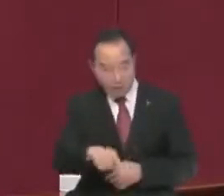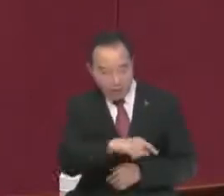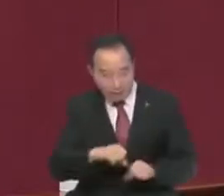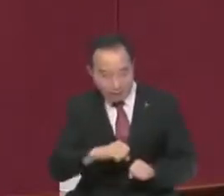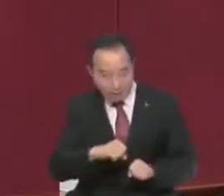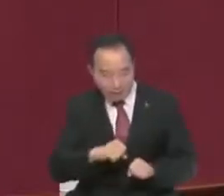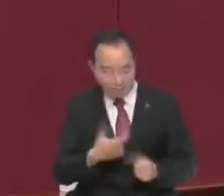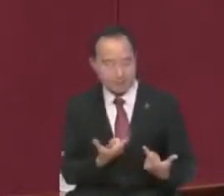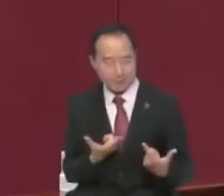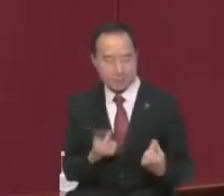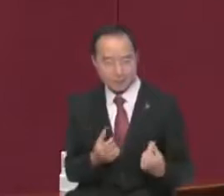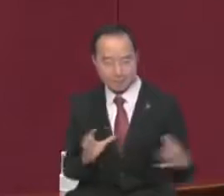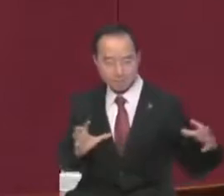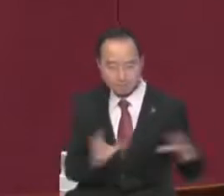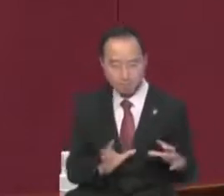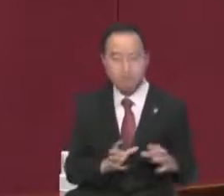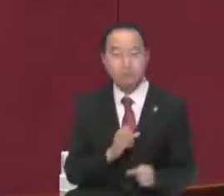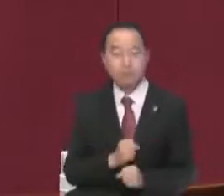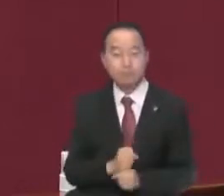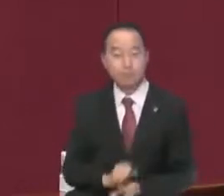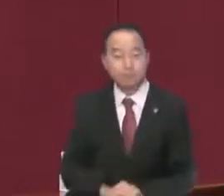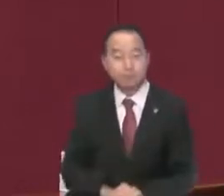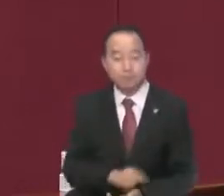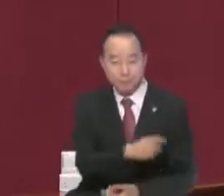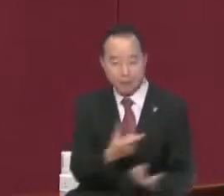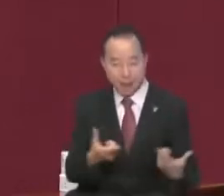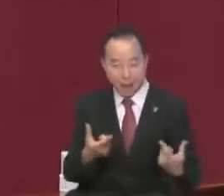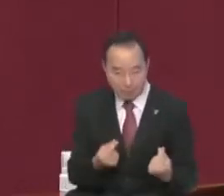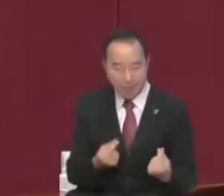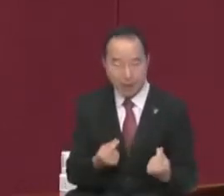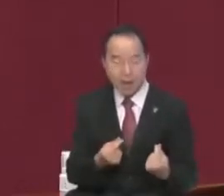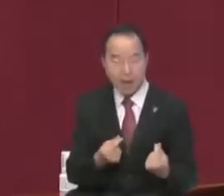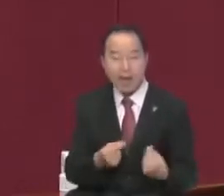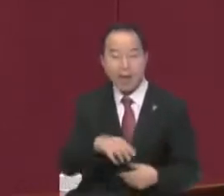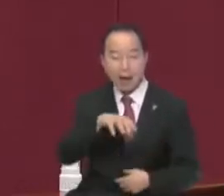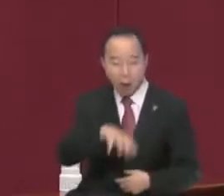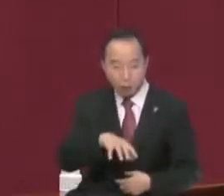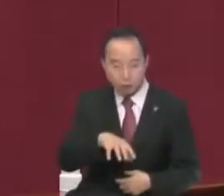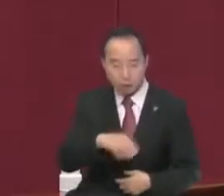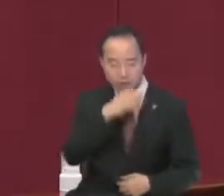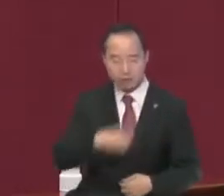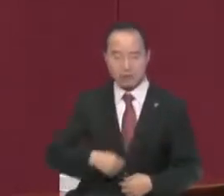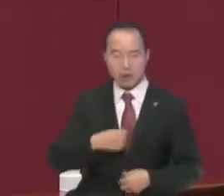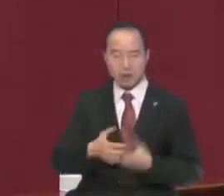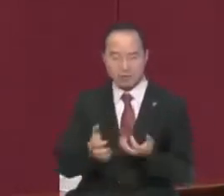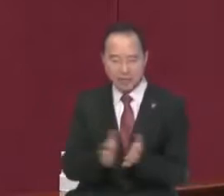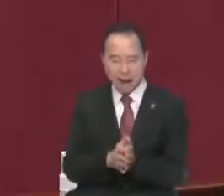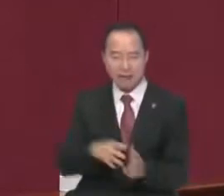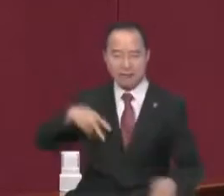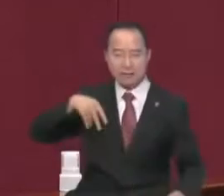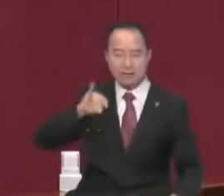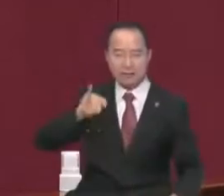어깨를 걸겠습니다. 그들과 함께 싸우는 바로 그곳에서 정의당과